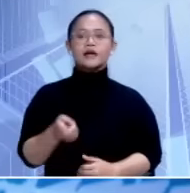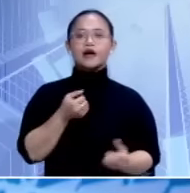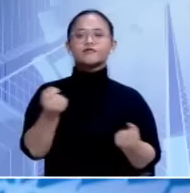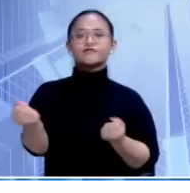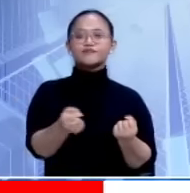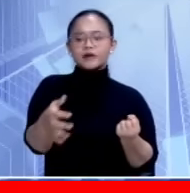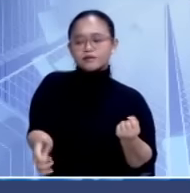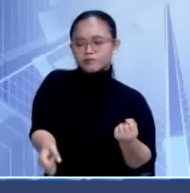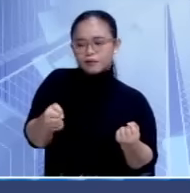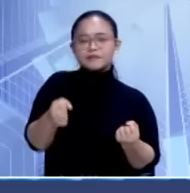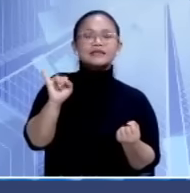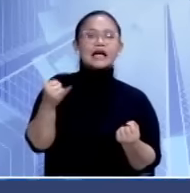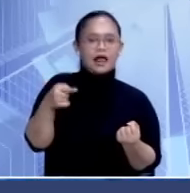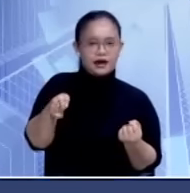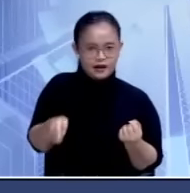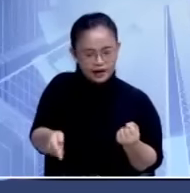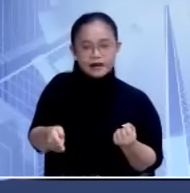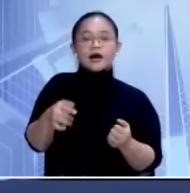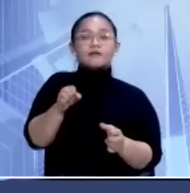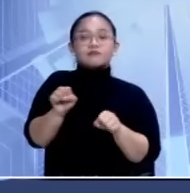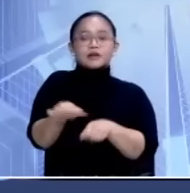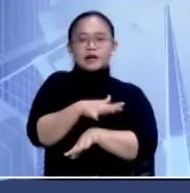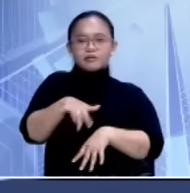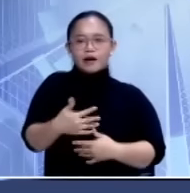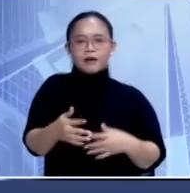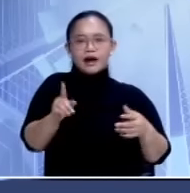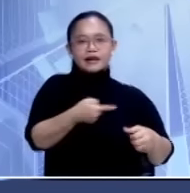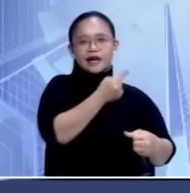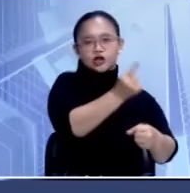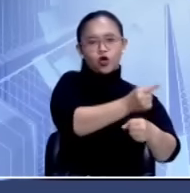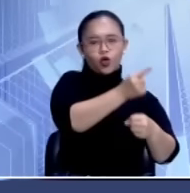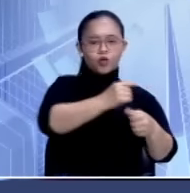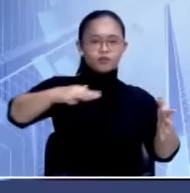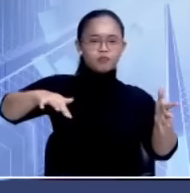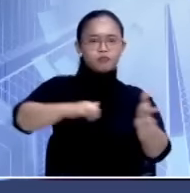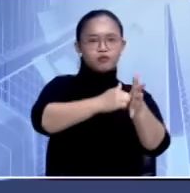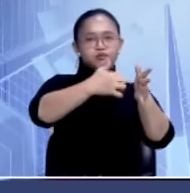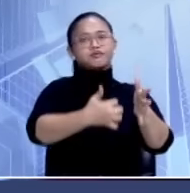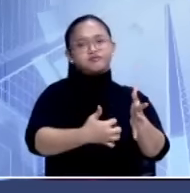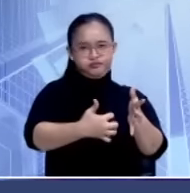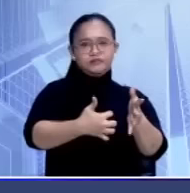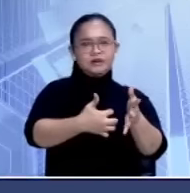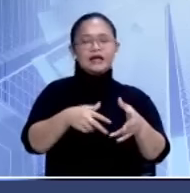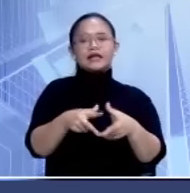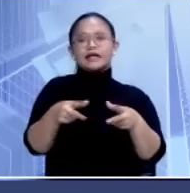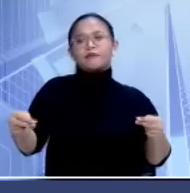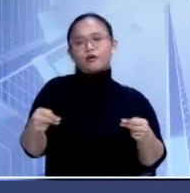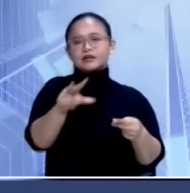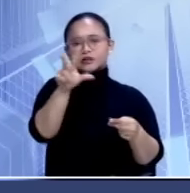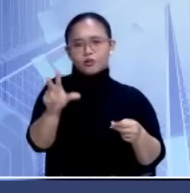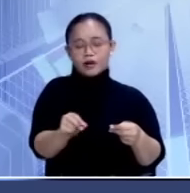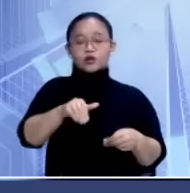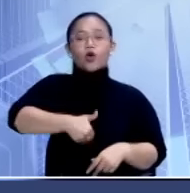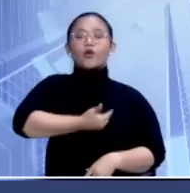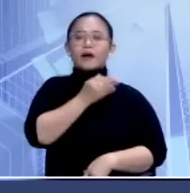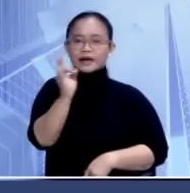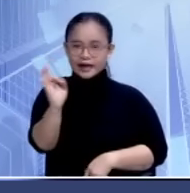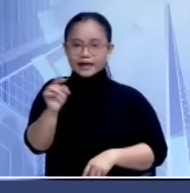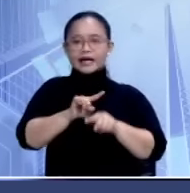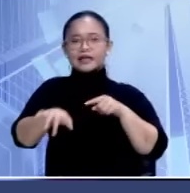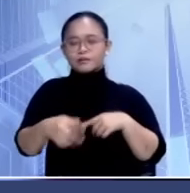Diduga salah masukkan persneling, minibus tabrak minimarket di Gandul, Depok, Jawa Barat. Meski tidak ada korban, minimarket